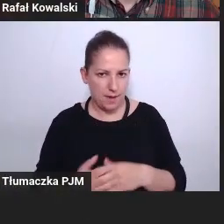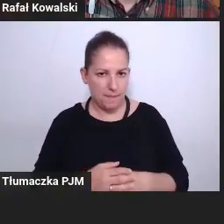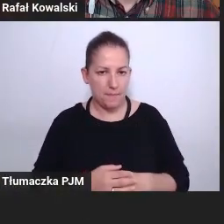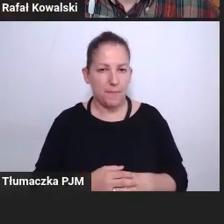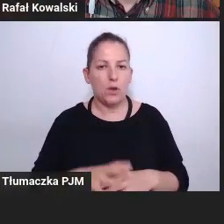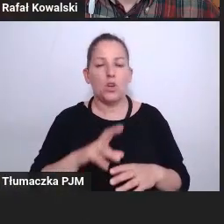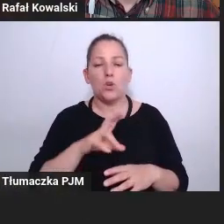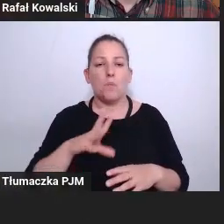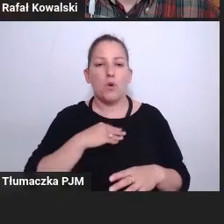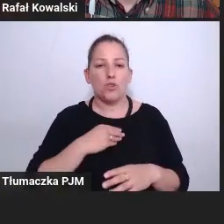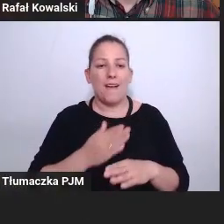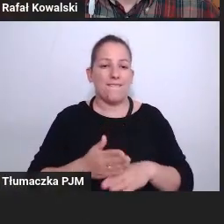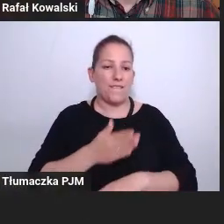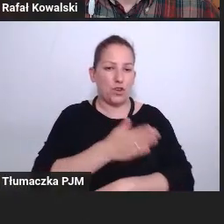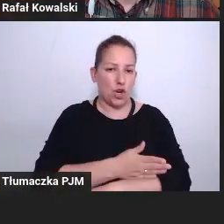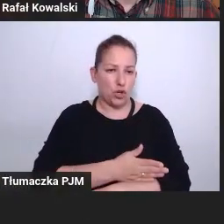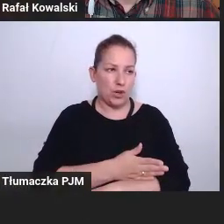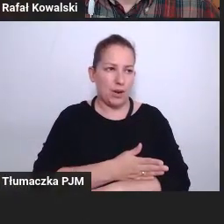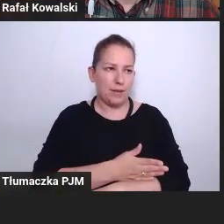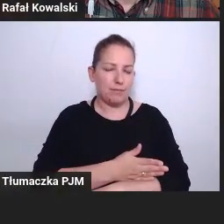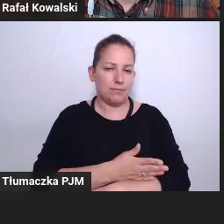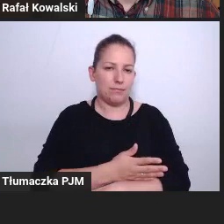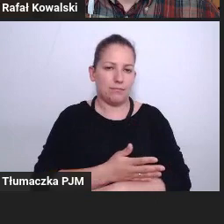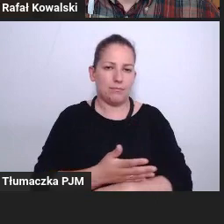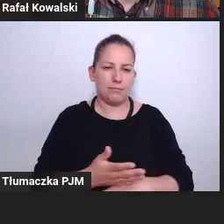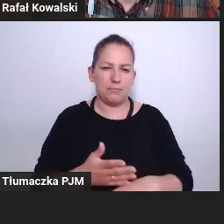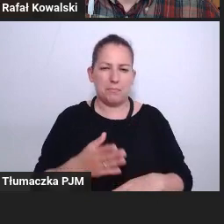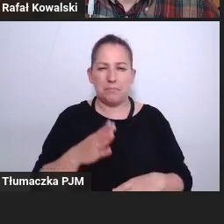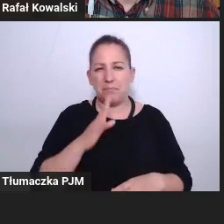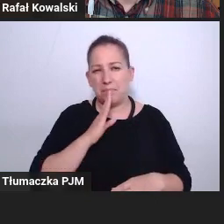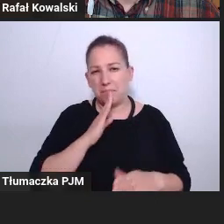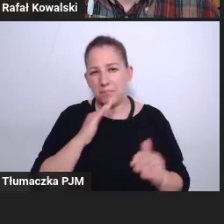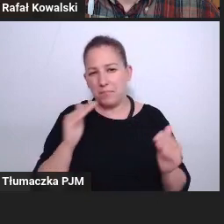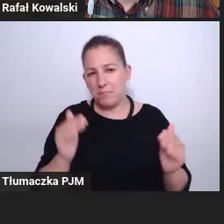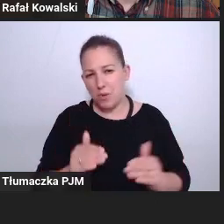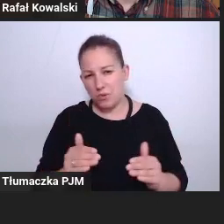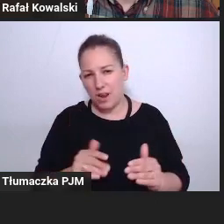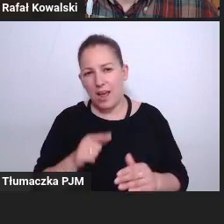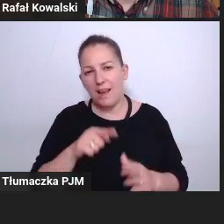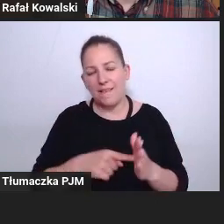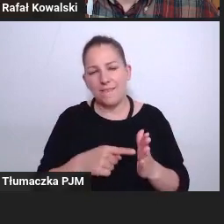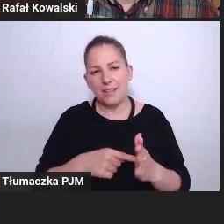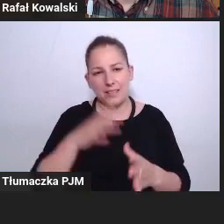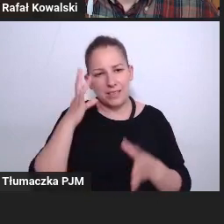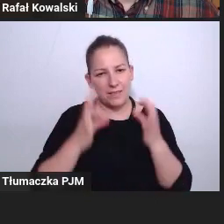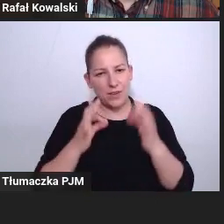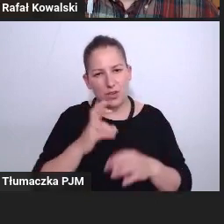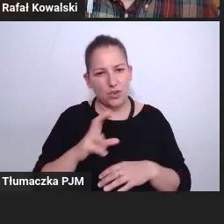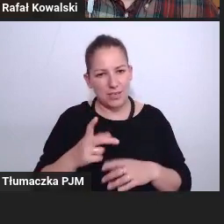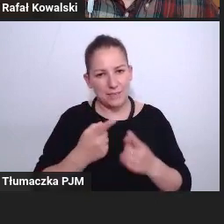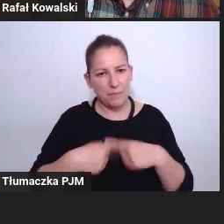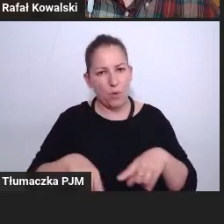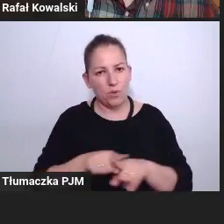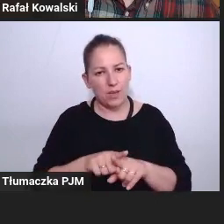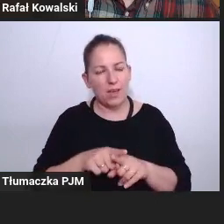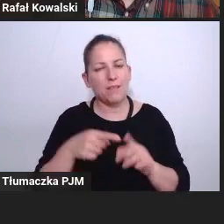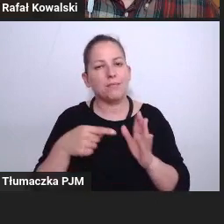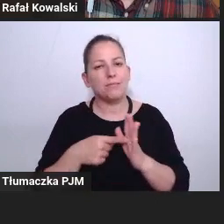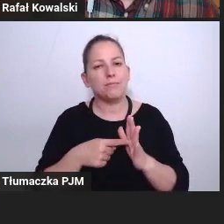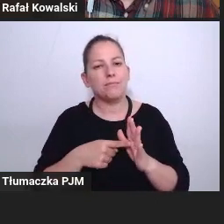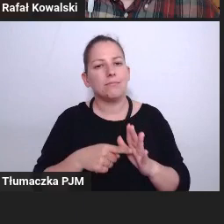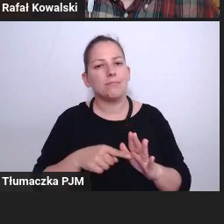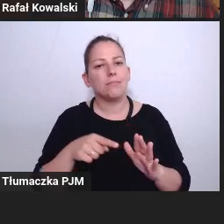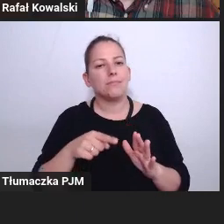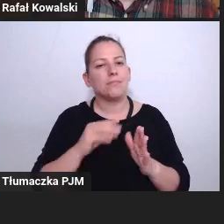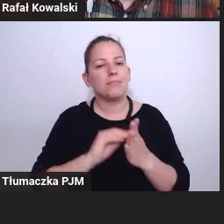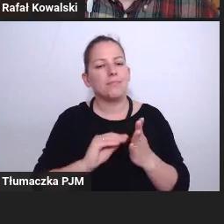można złożyć wcześniej? Pewnie można, ale wtedy można się zastanawiać, czy jest spełniona ta przesłanka, która